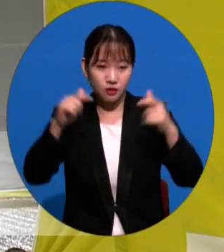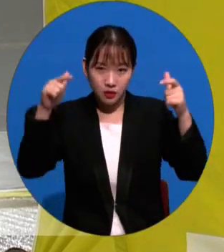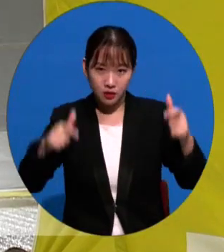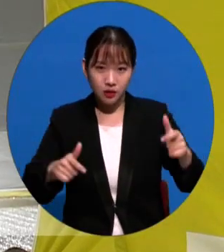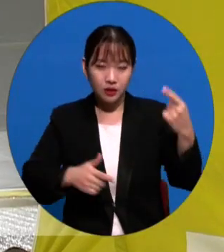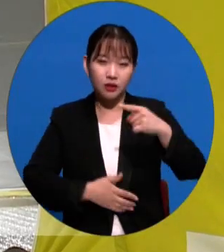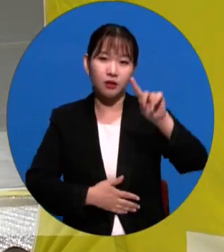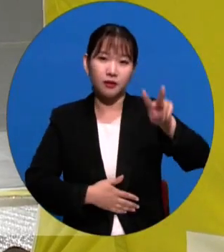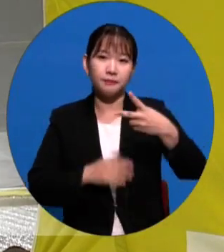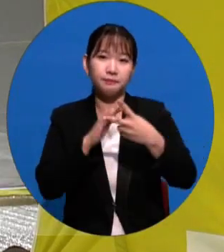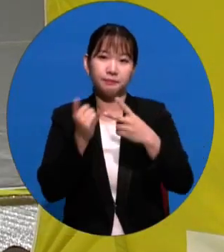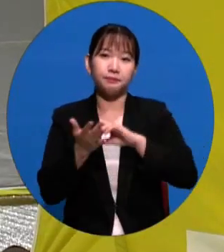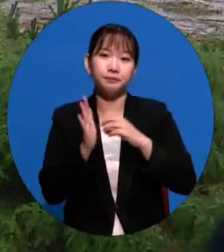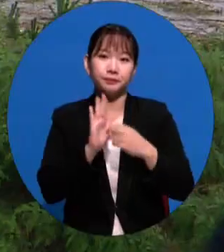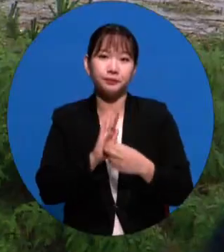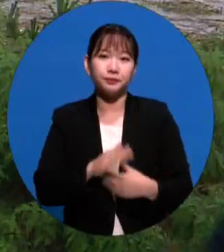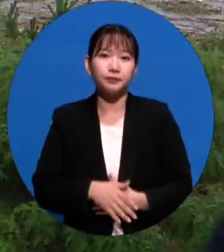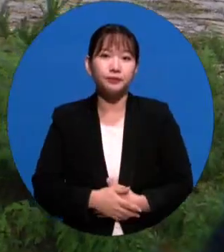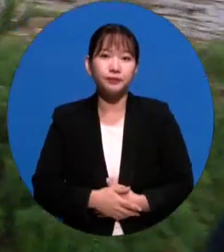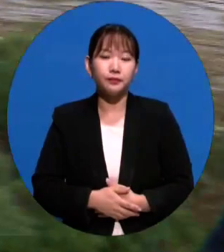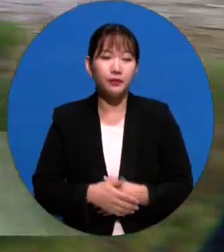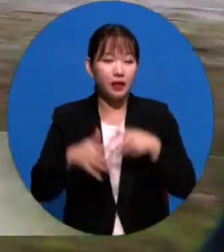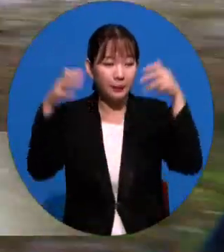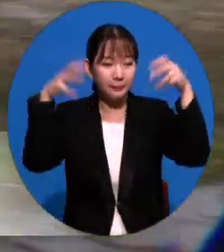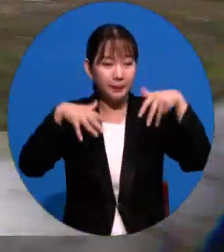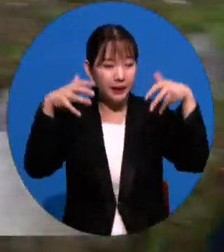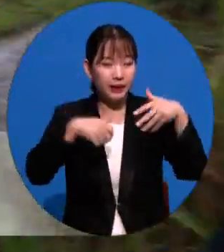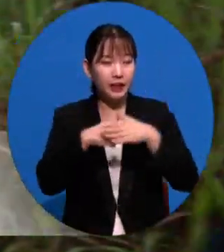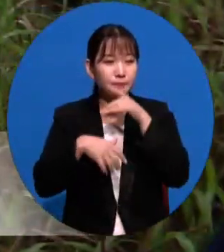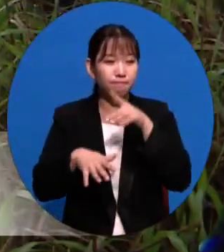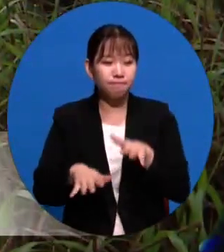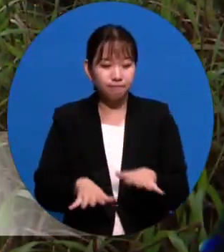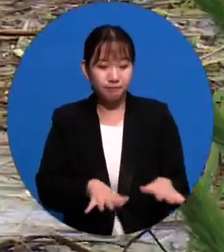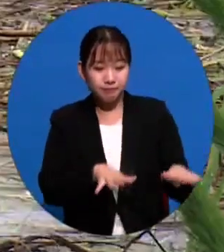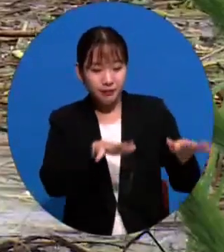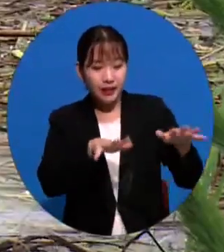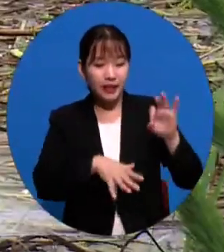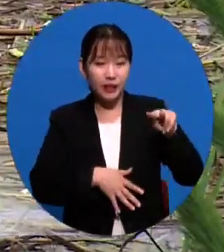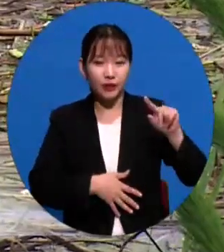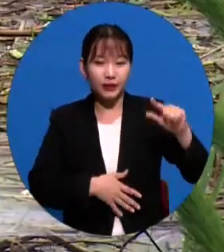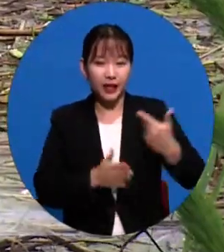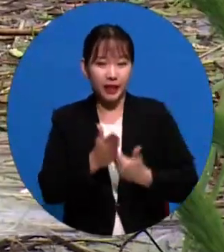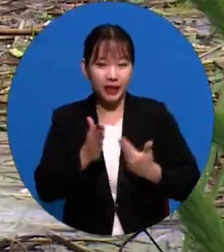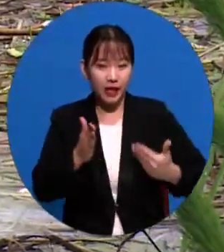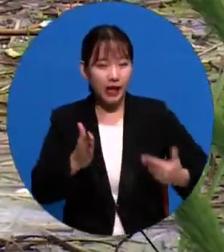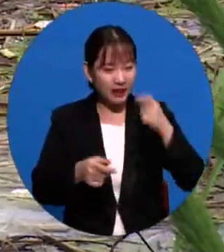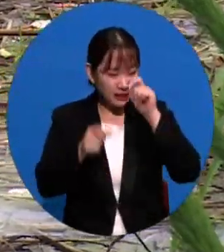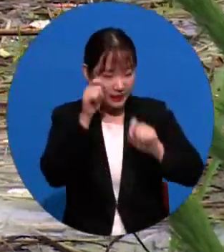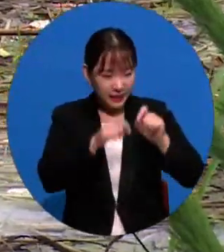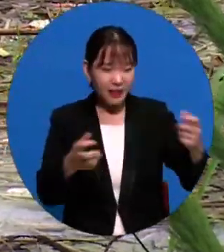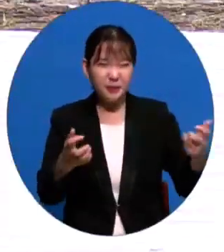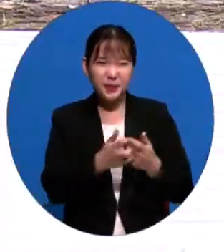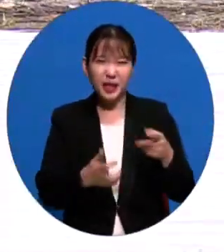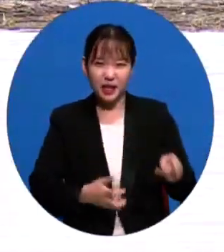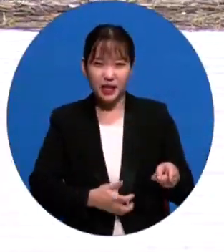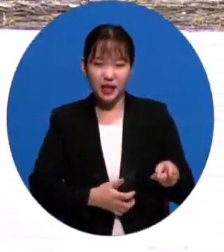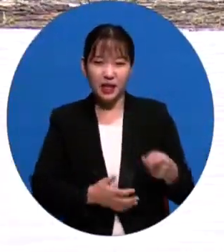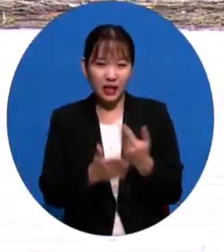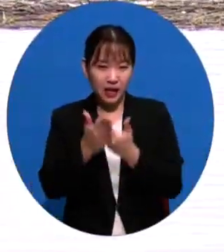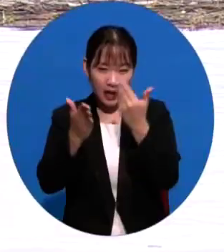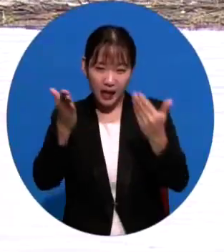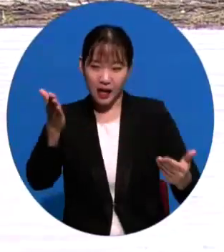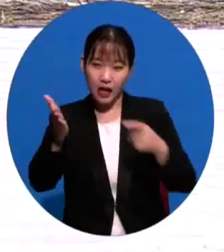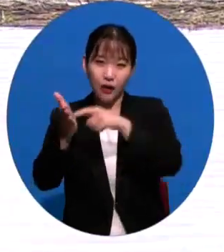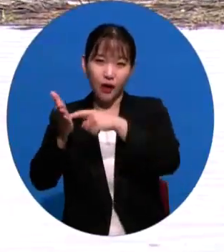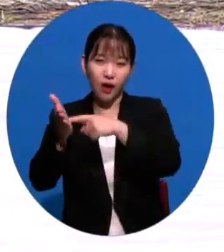전남에서만 1,200여 명에 달합니다. 집중호우로 물이 불어난 영산강도 쓰레기로 뒤덮였습니다. 영산강